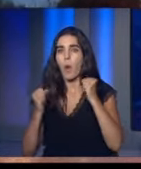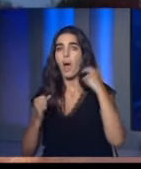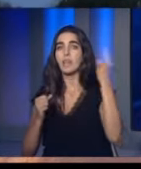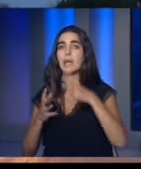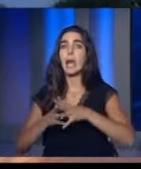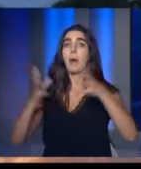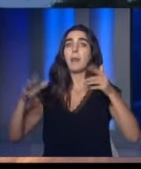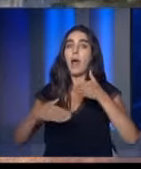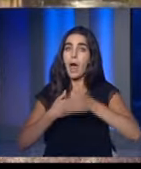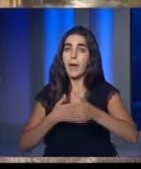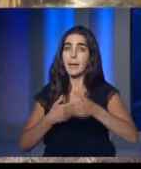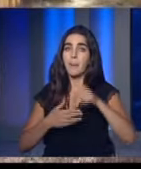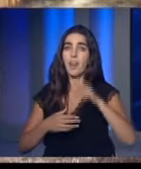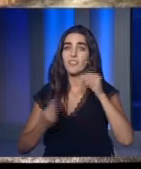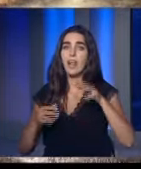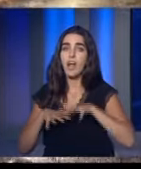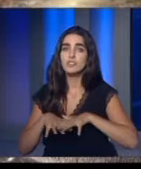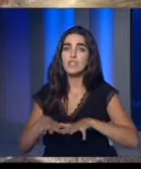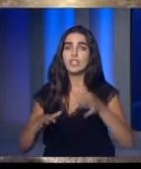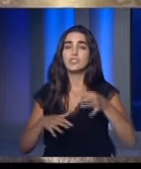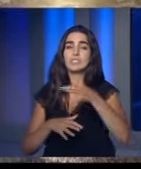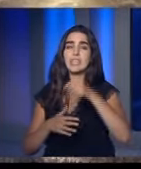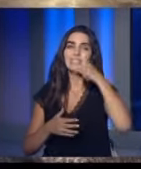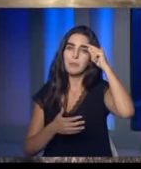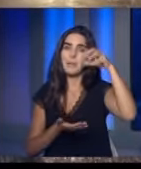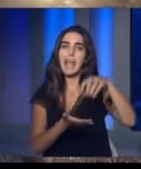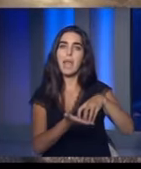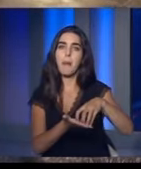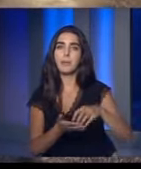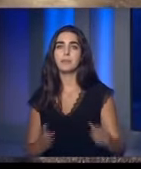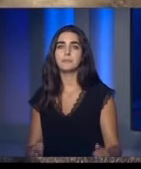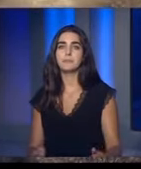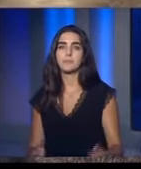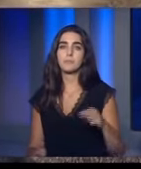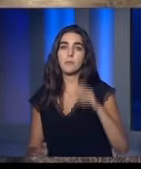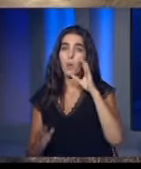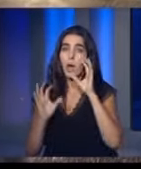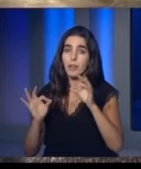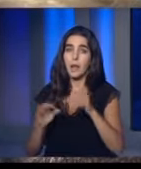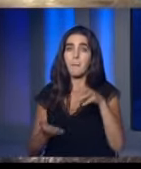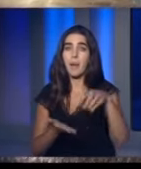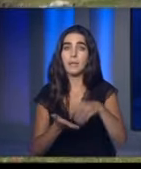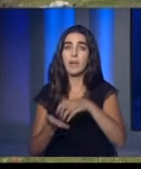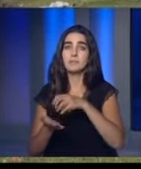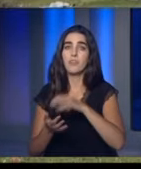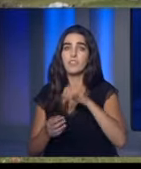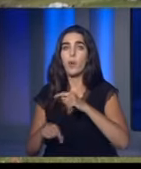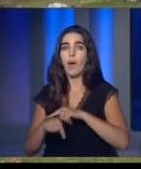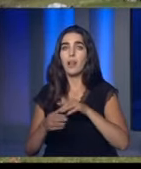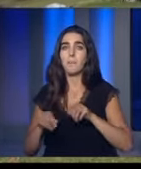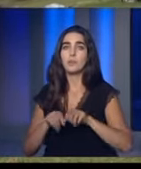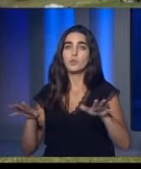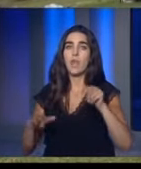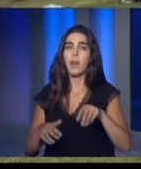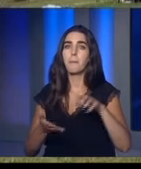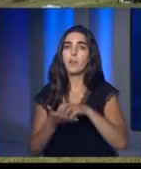تحذيره من أن بيرل سيظل عند قوة إعصار كبير أو بالقرب منها في أثناء اجتياحه جزر